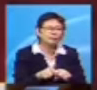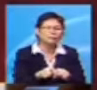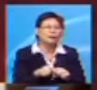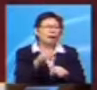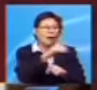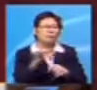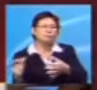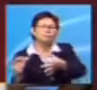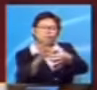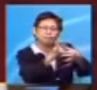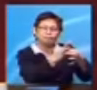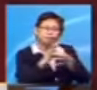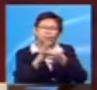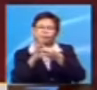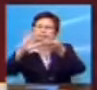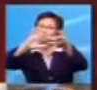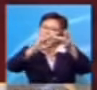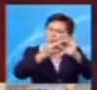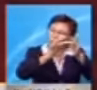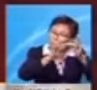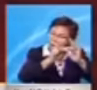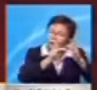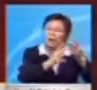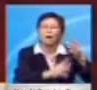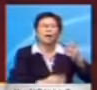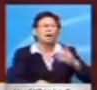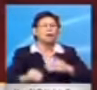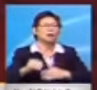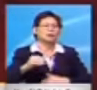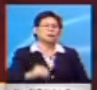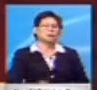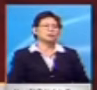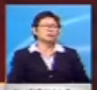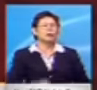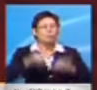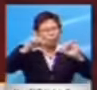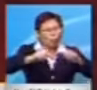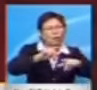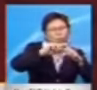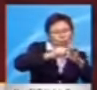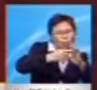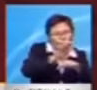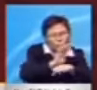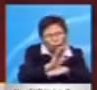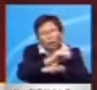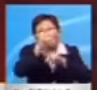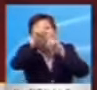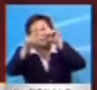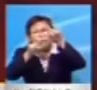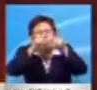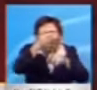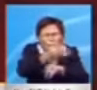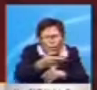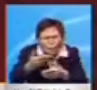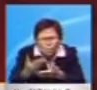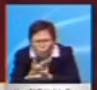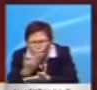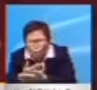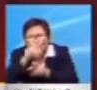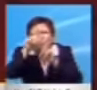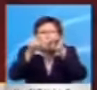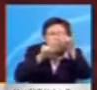tempator dan networing muda bolehiaga boleim dengan prod boleh